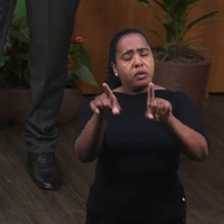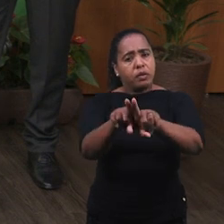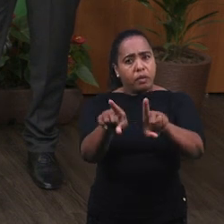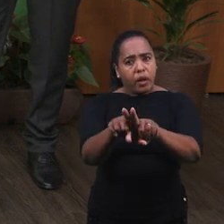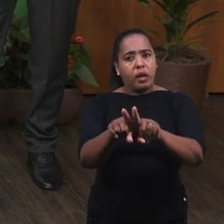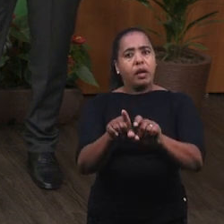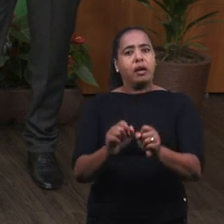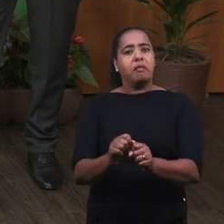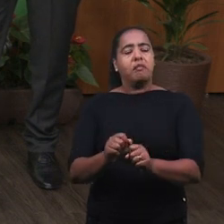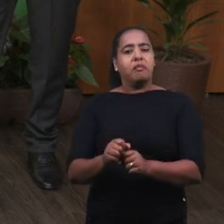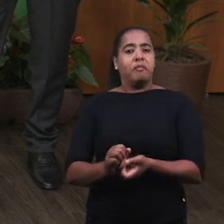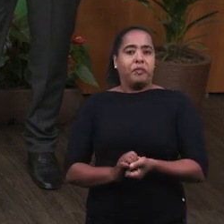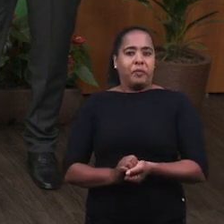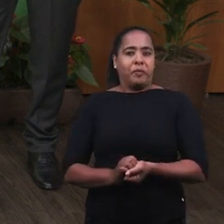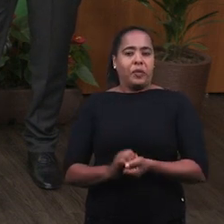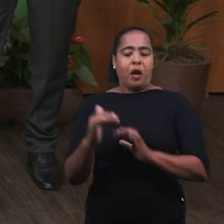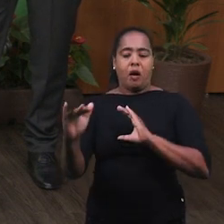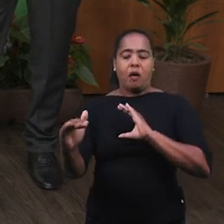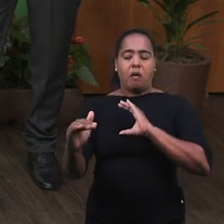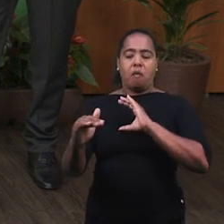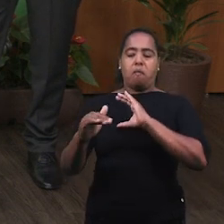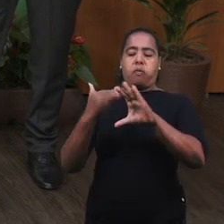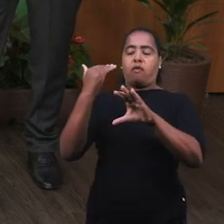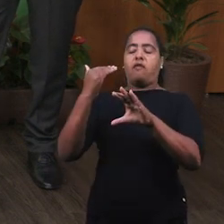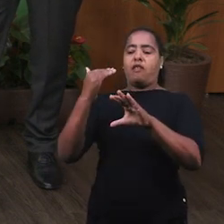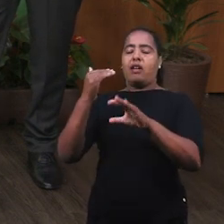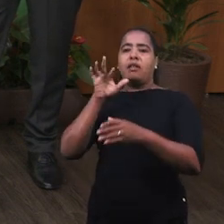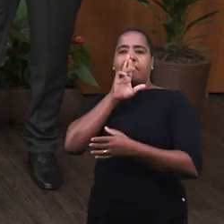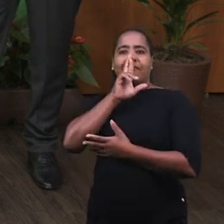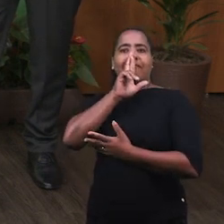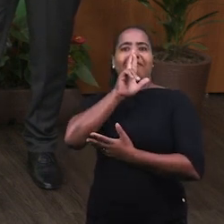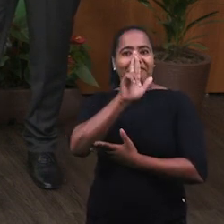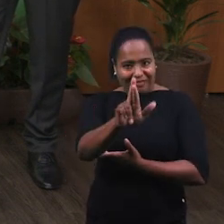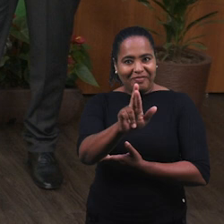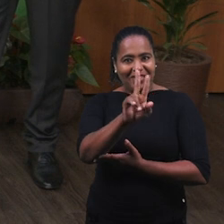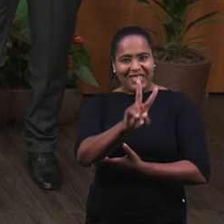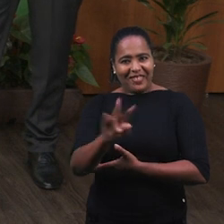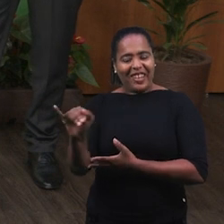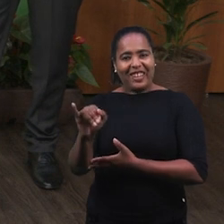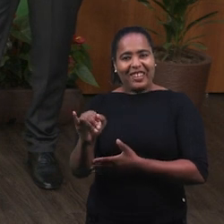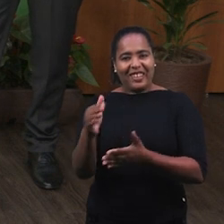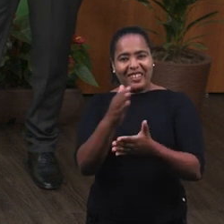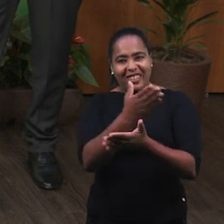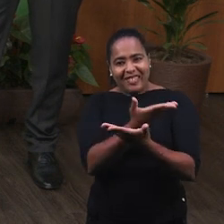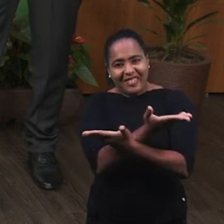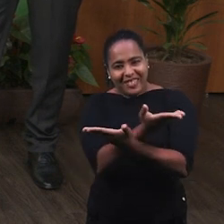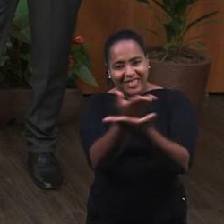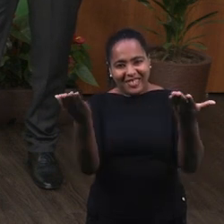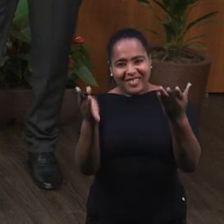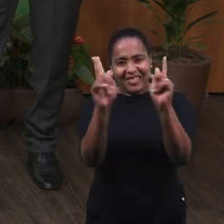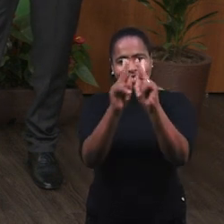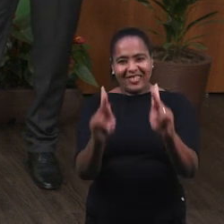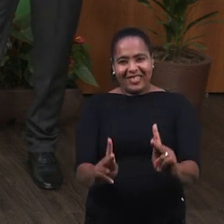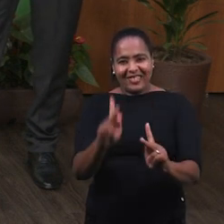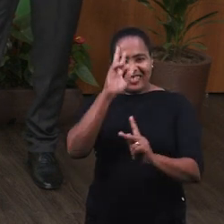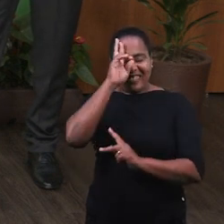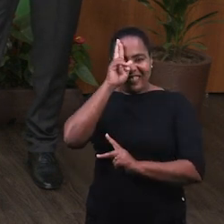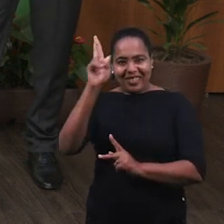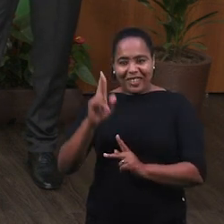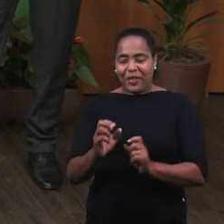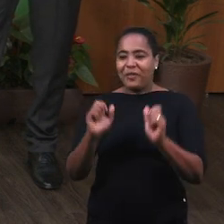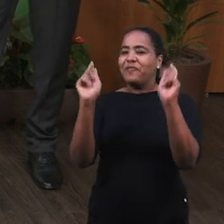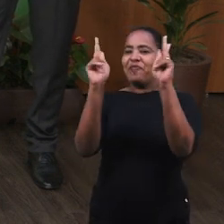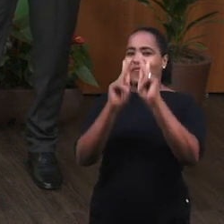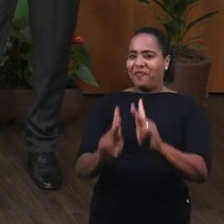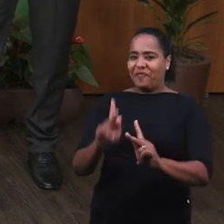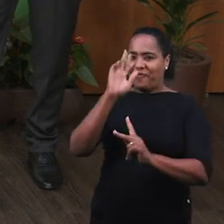aussi. Votre message sera promptement répondu. À tous, la paix du Seigneur